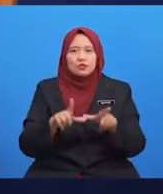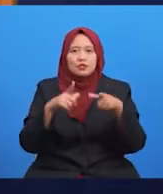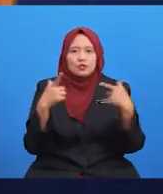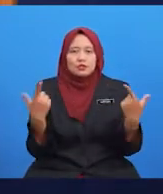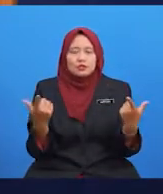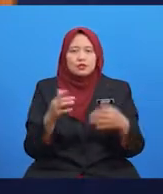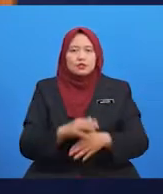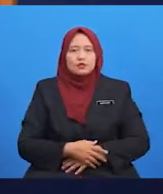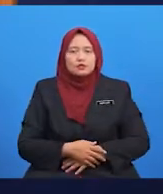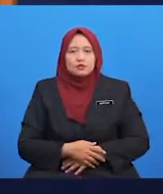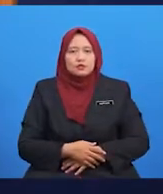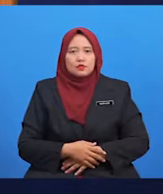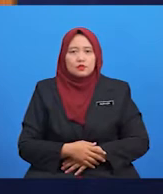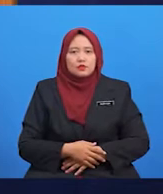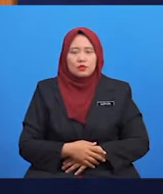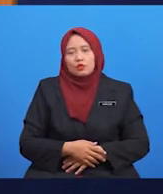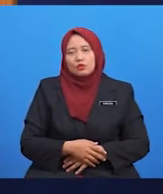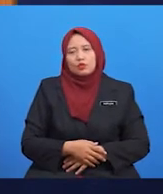kelima iaitu